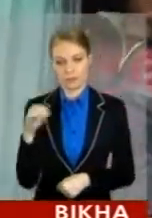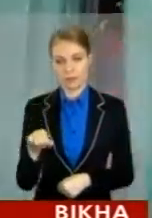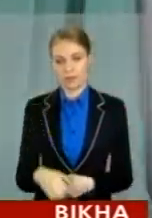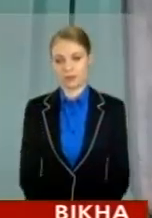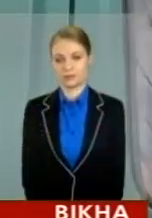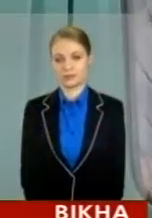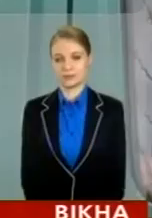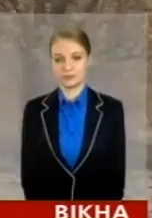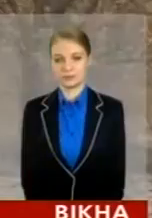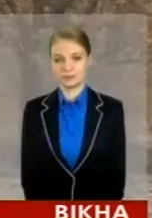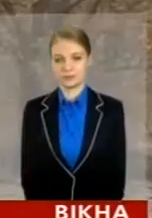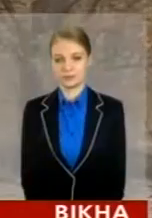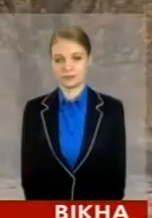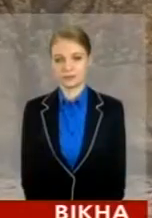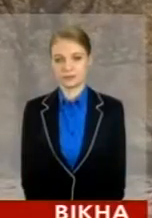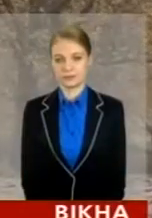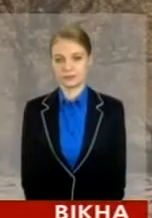Юлію Струк Олександр макушак програма Вікна СТБ